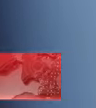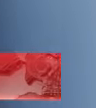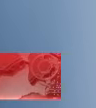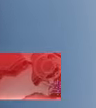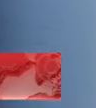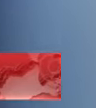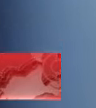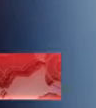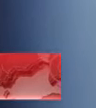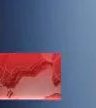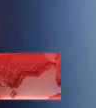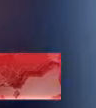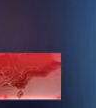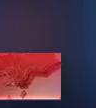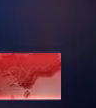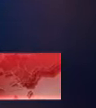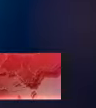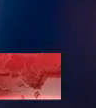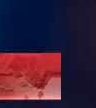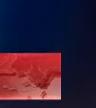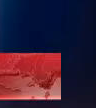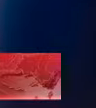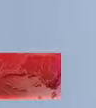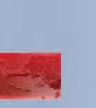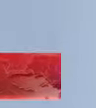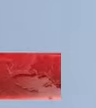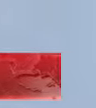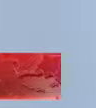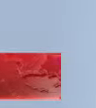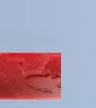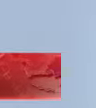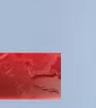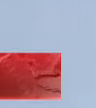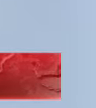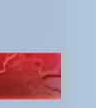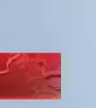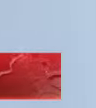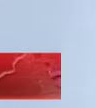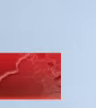дом. Вот это батя откопал сегодня. Вот это я просто стою